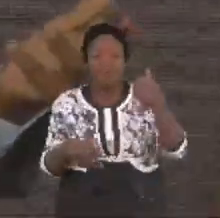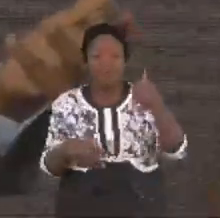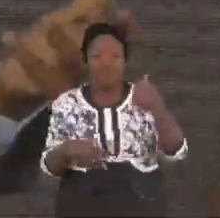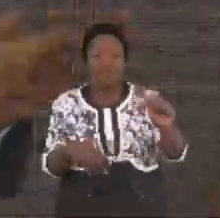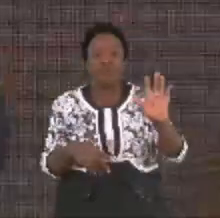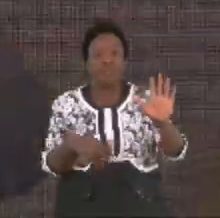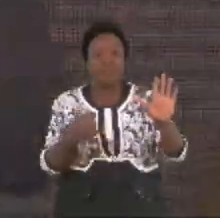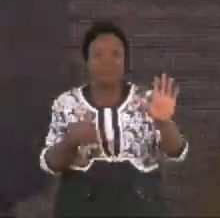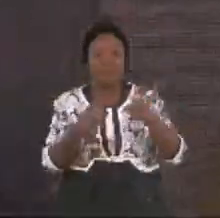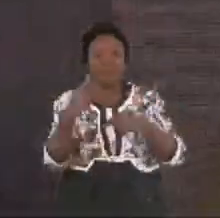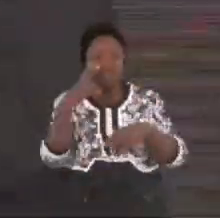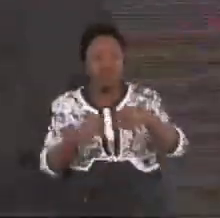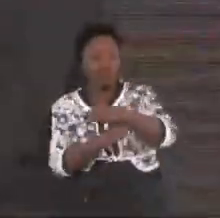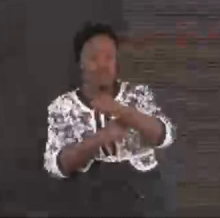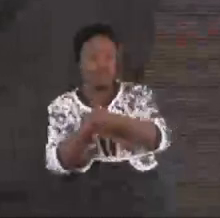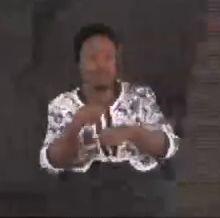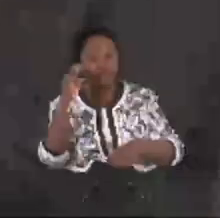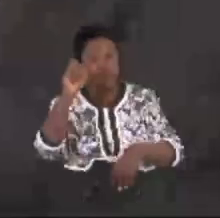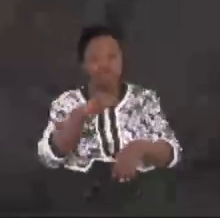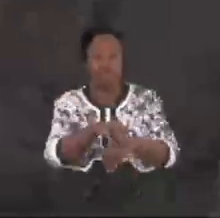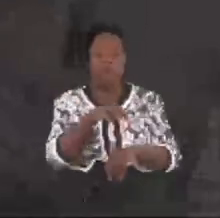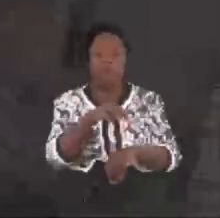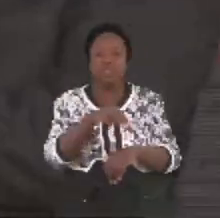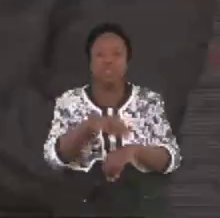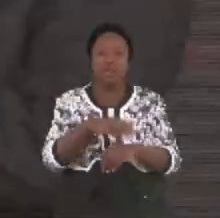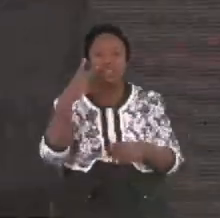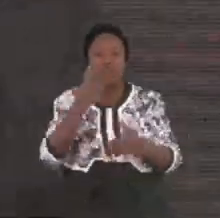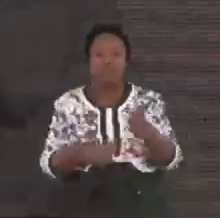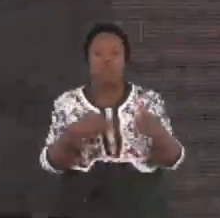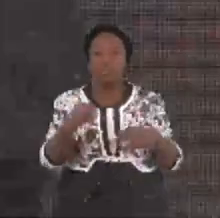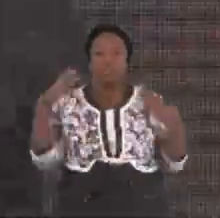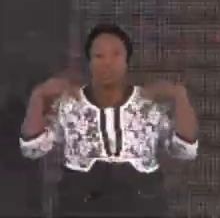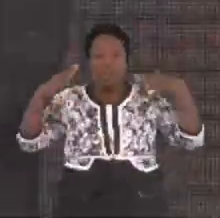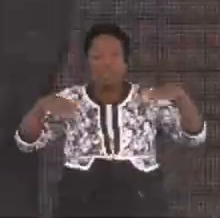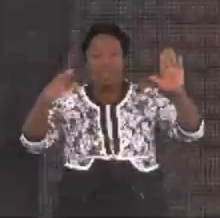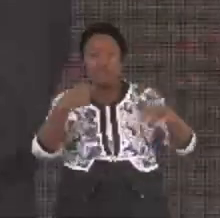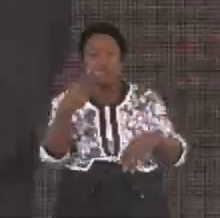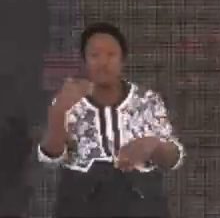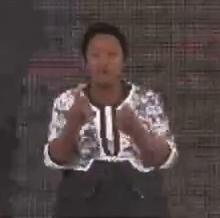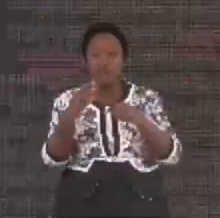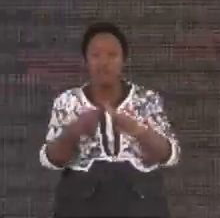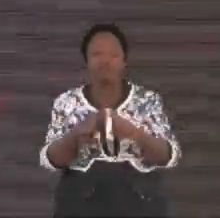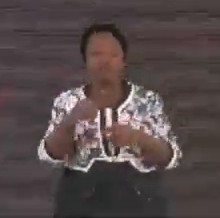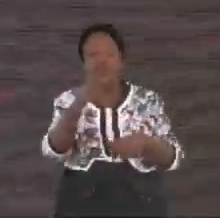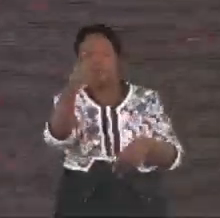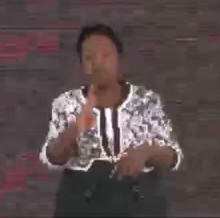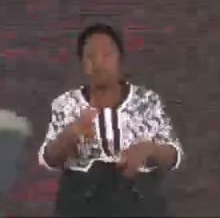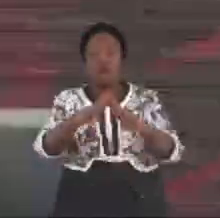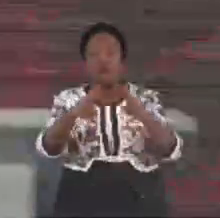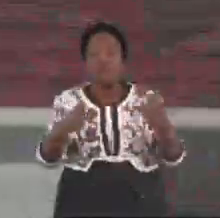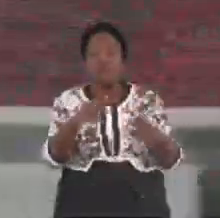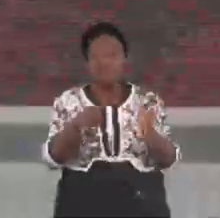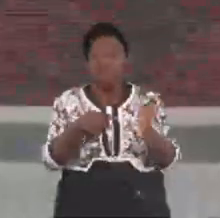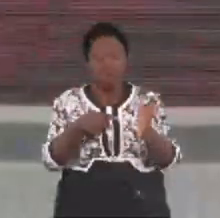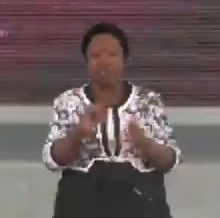voyez le fondement de son ministère. Voyez ce que l'ange a dit, venant de Dieu, révélant